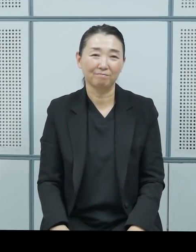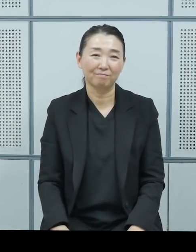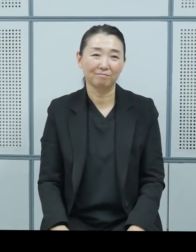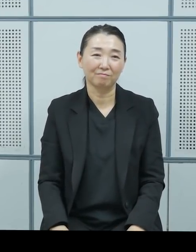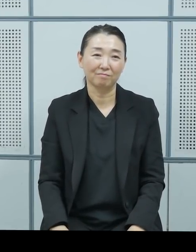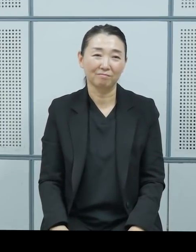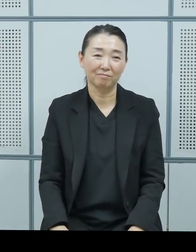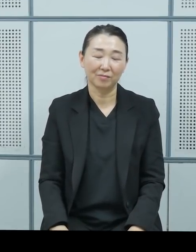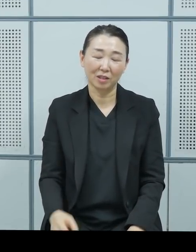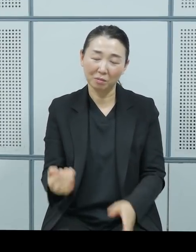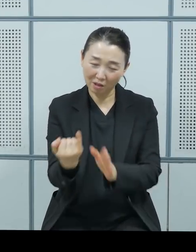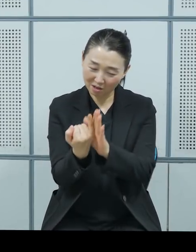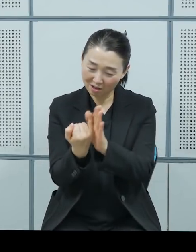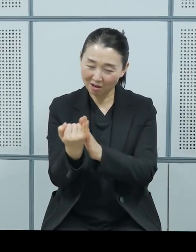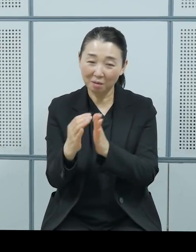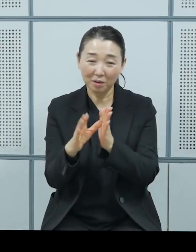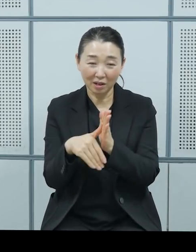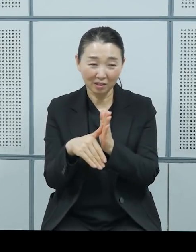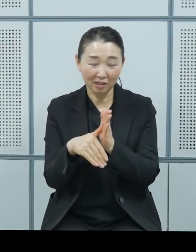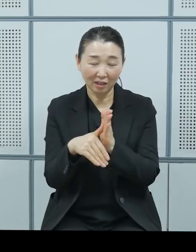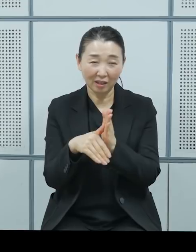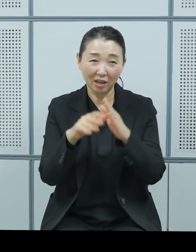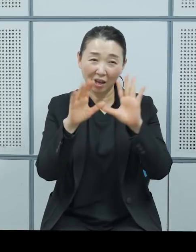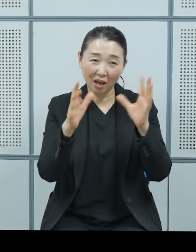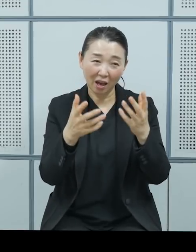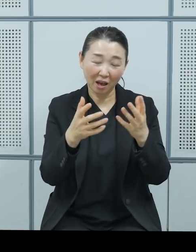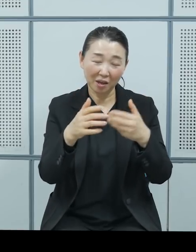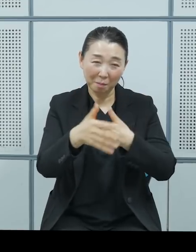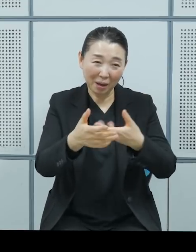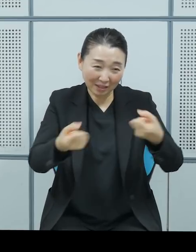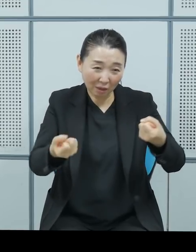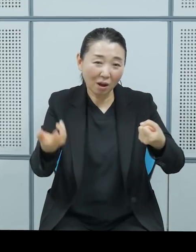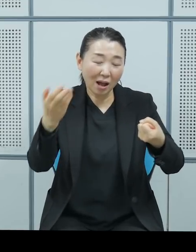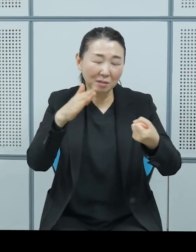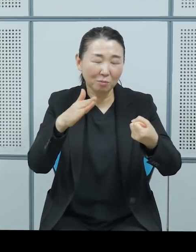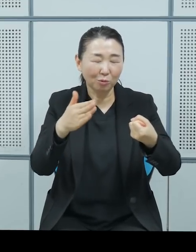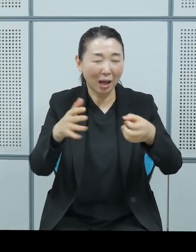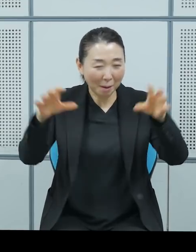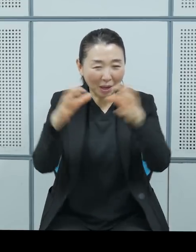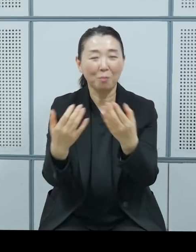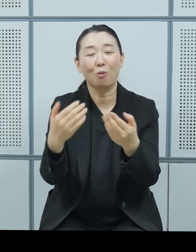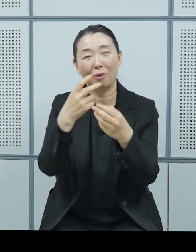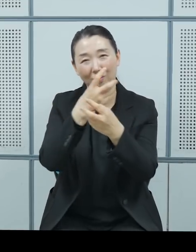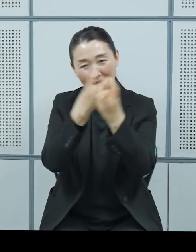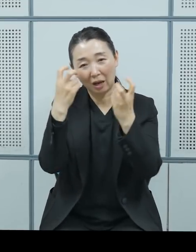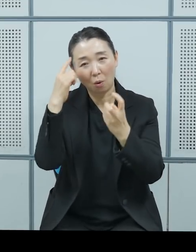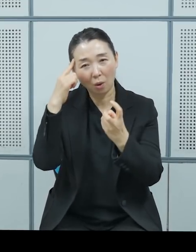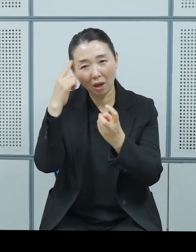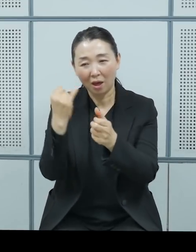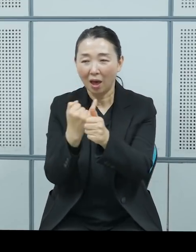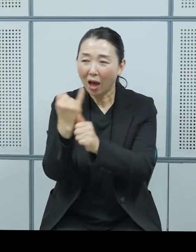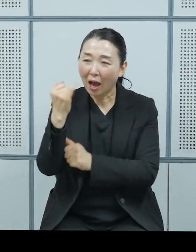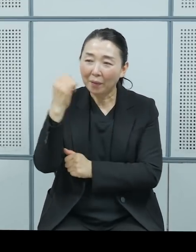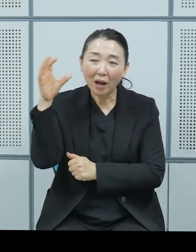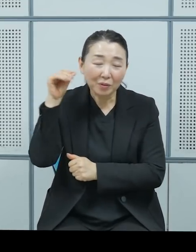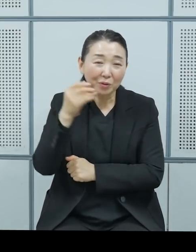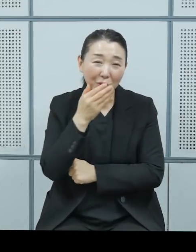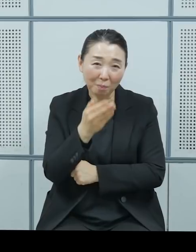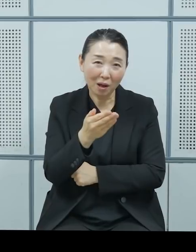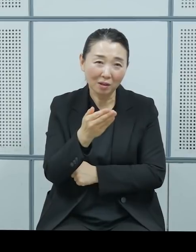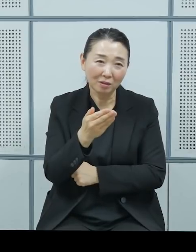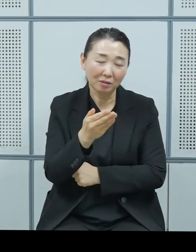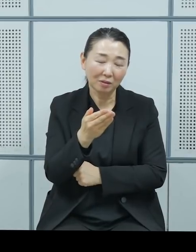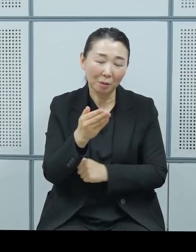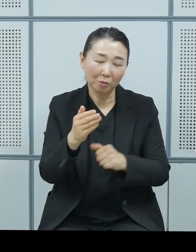때 제가 아이들 방 따로 있고 그러지만 전부 다 한 방에서 잤어요. 네. 아내가 들을 수 있으니까 우리가